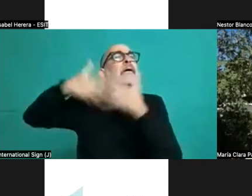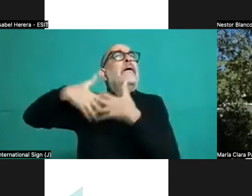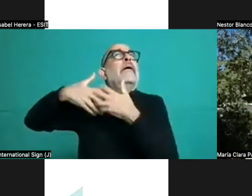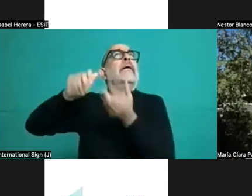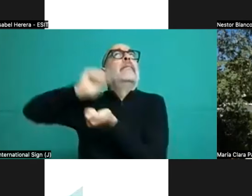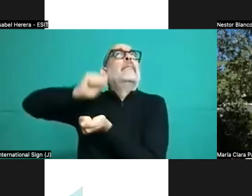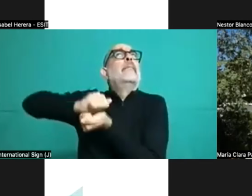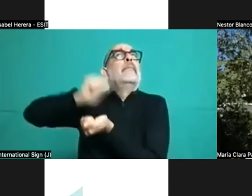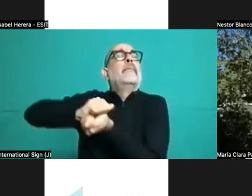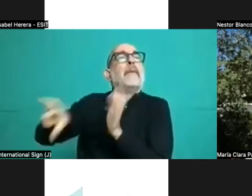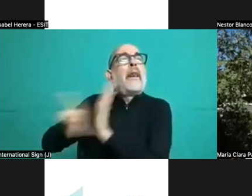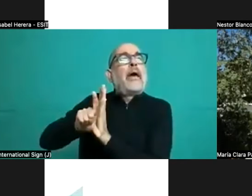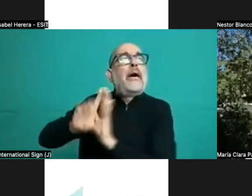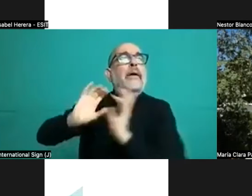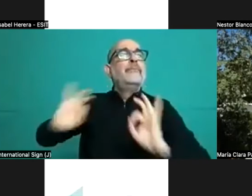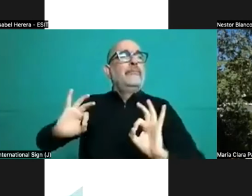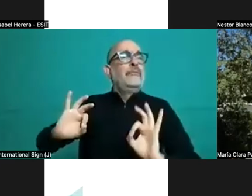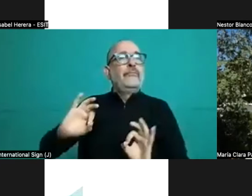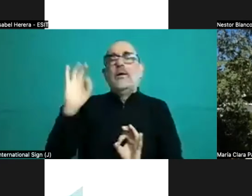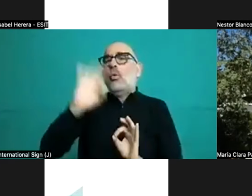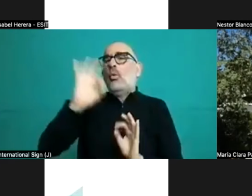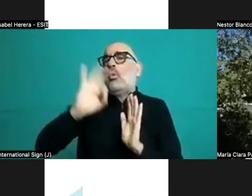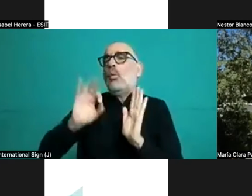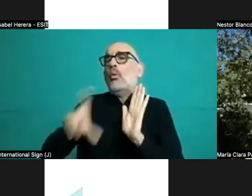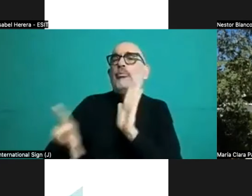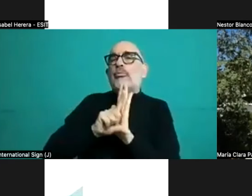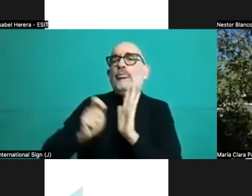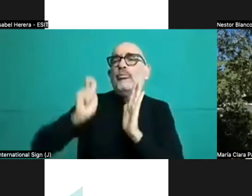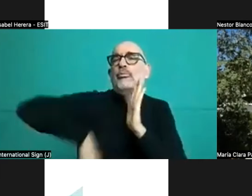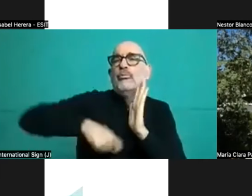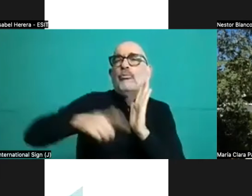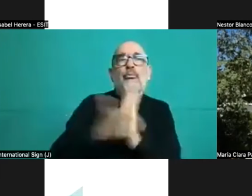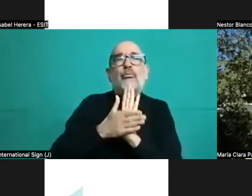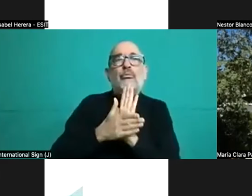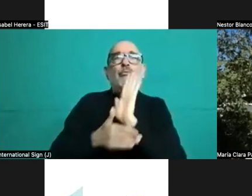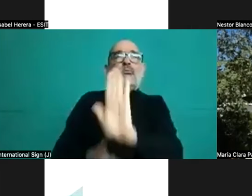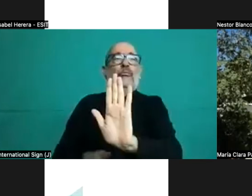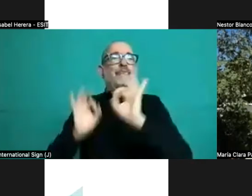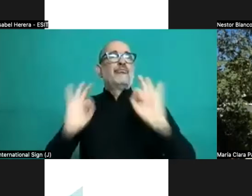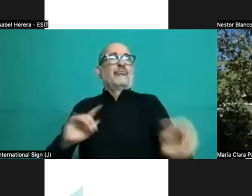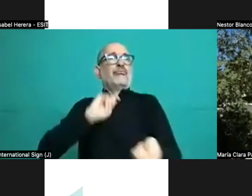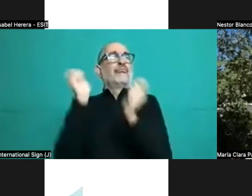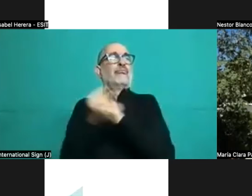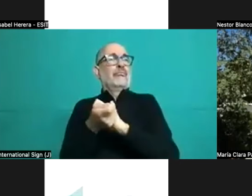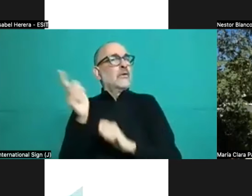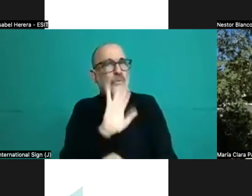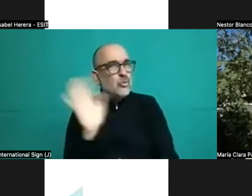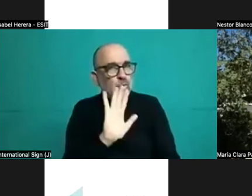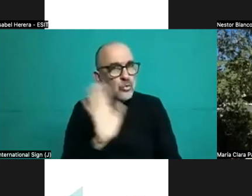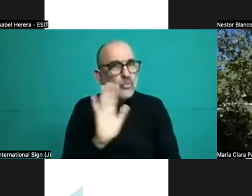Il ne suffit pas juste de voter une loi. Ce n'est pas parce qu'on vote une loi qu'on va moderniser le tout.